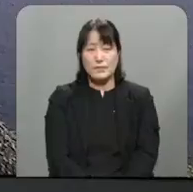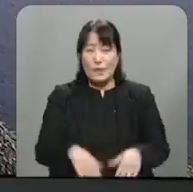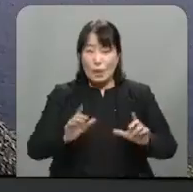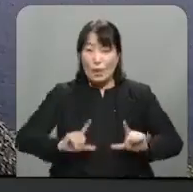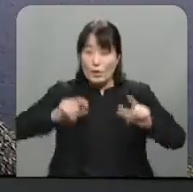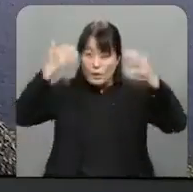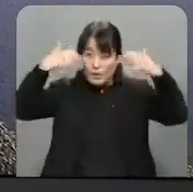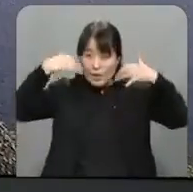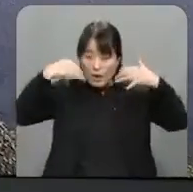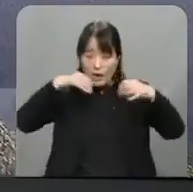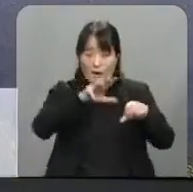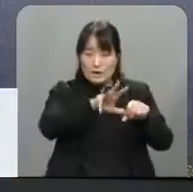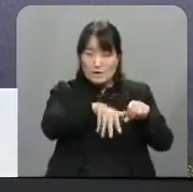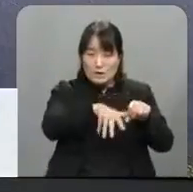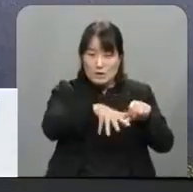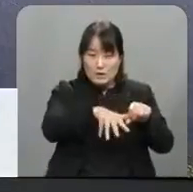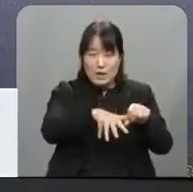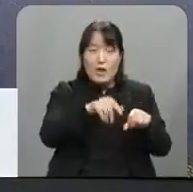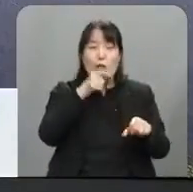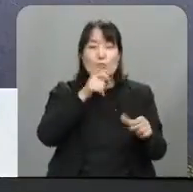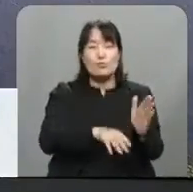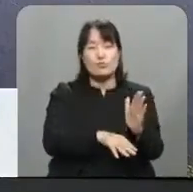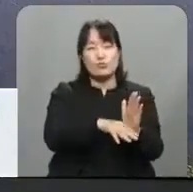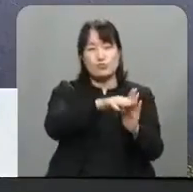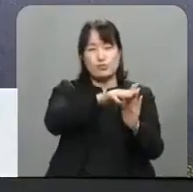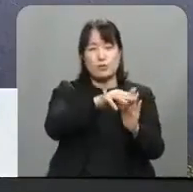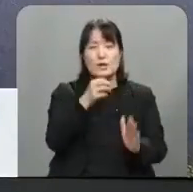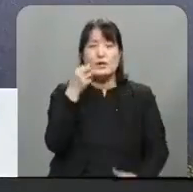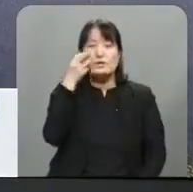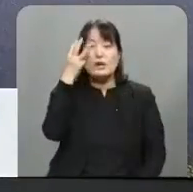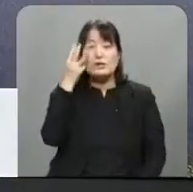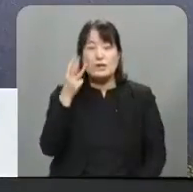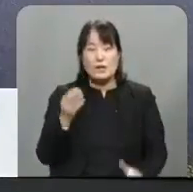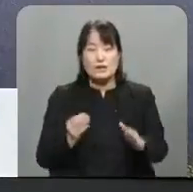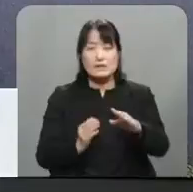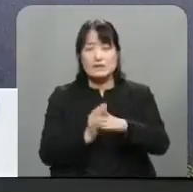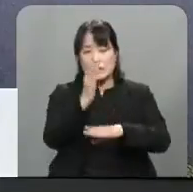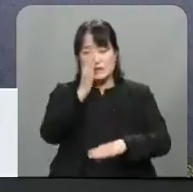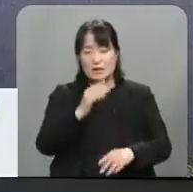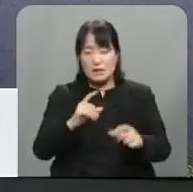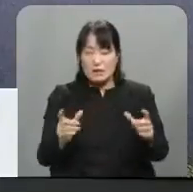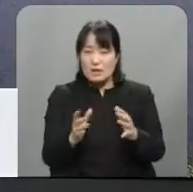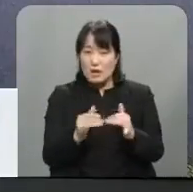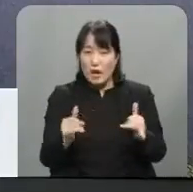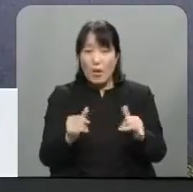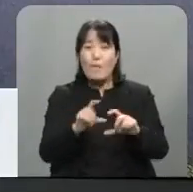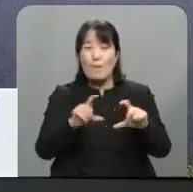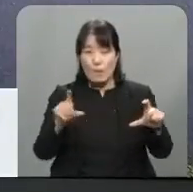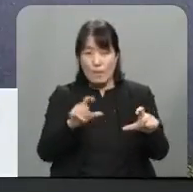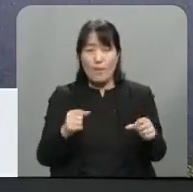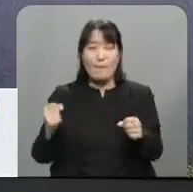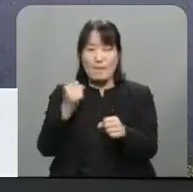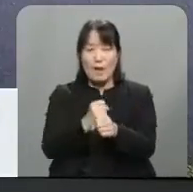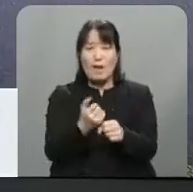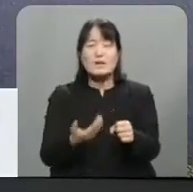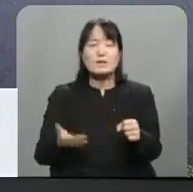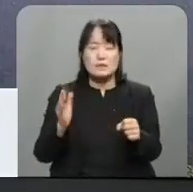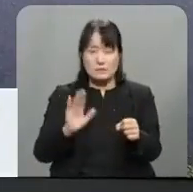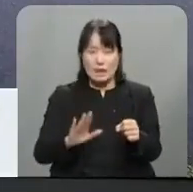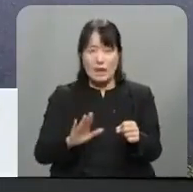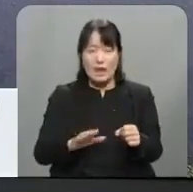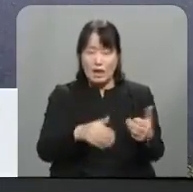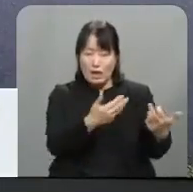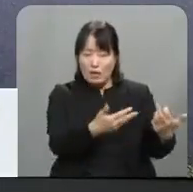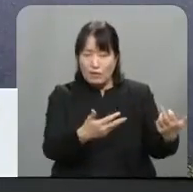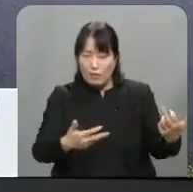올해 여름 철원에 접경 적인 물에 잠긴 지 석 달이 다 돼 갑니다 주민들의 삶은 일상으로 되돌아 갖지만 아직